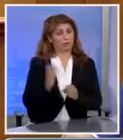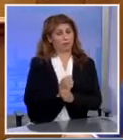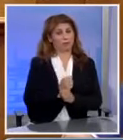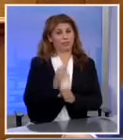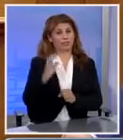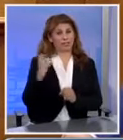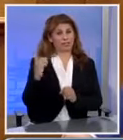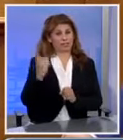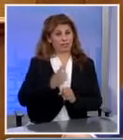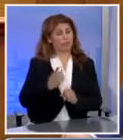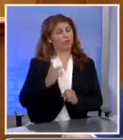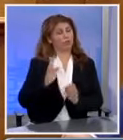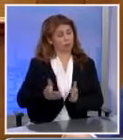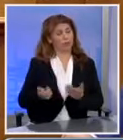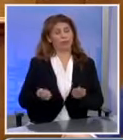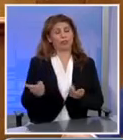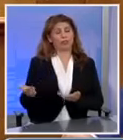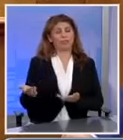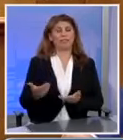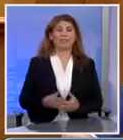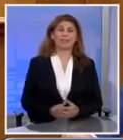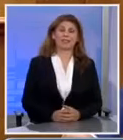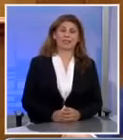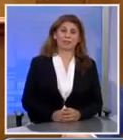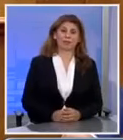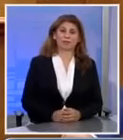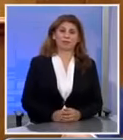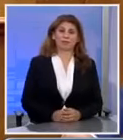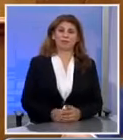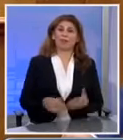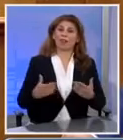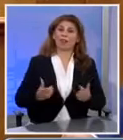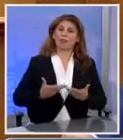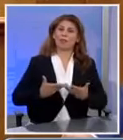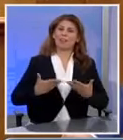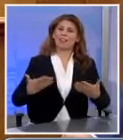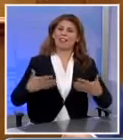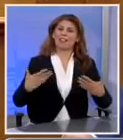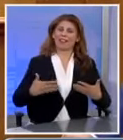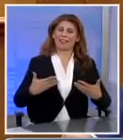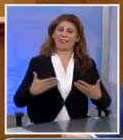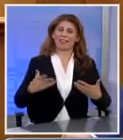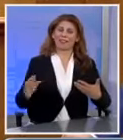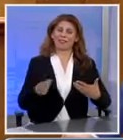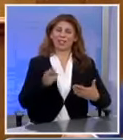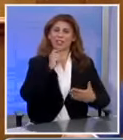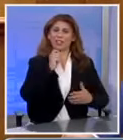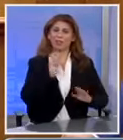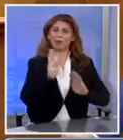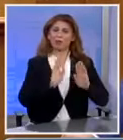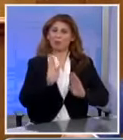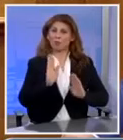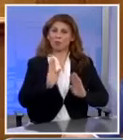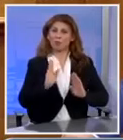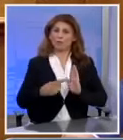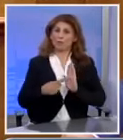μπορείτε να το κάνετε αυτό βεβαίως. Άλλωστε, έχετε μια μεγάλη χαρά γιατί βγήκαν, λέει, κάποιες δημοσκοπήσεις που σας δείχνουν